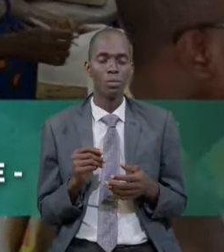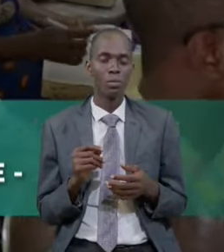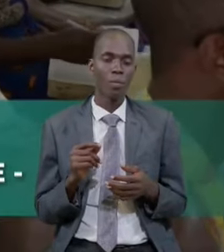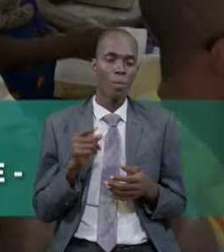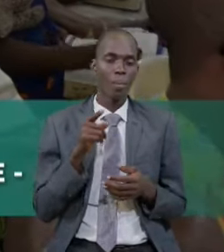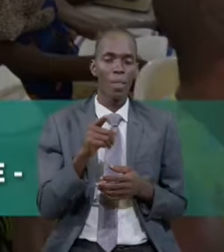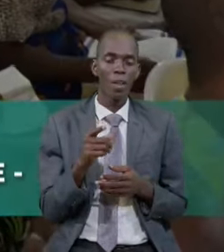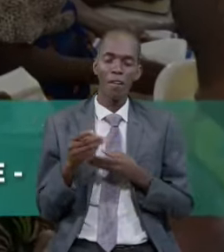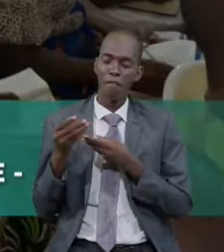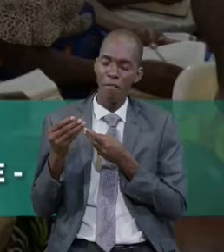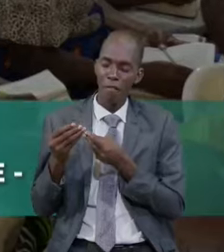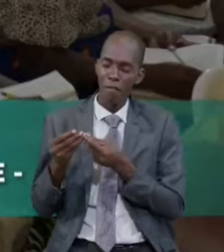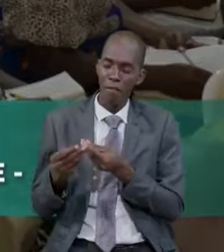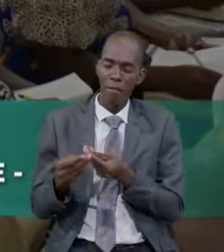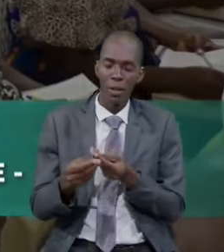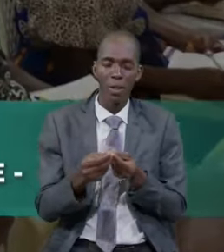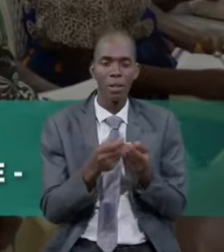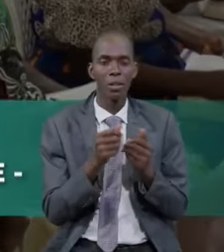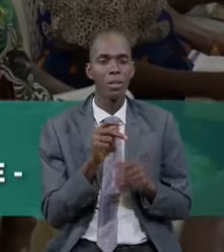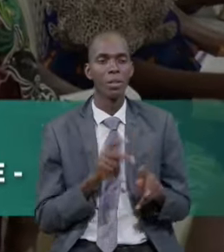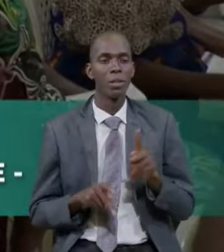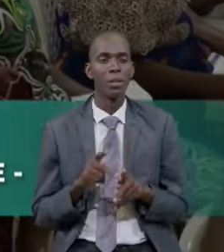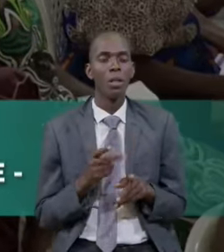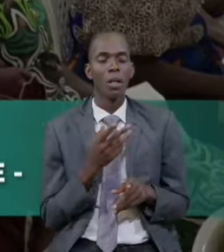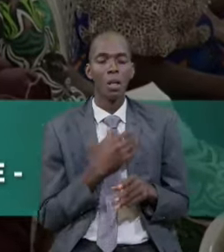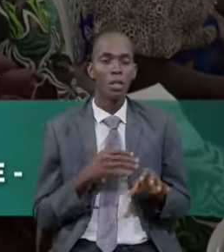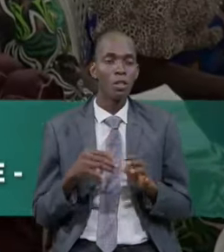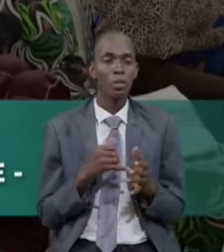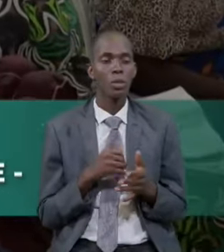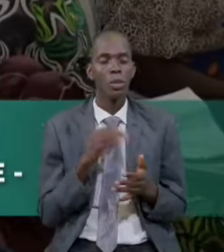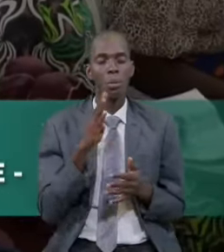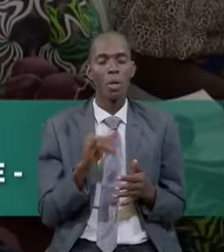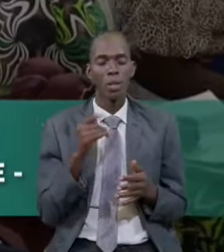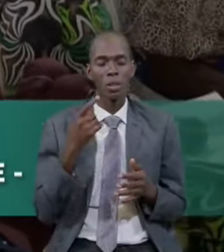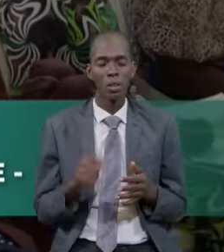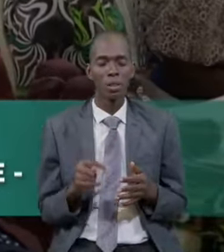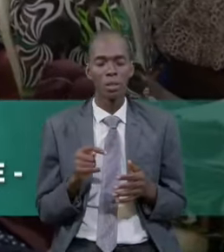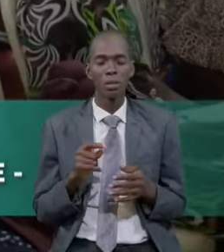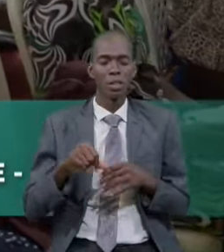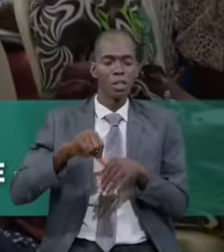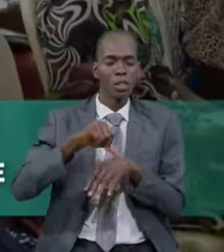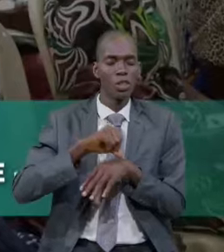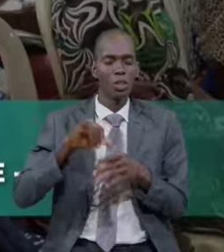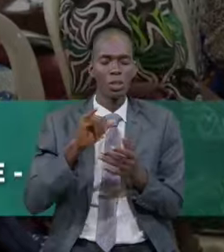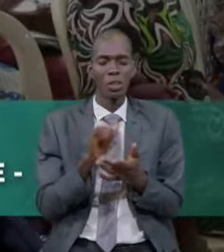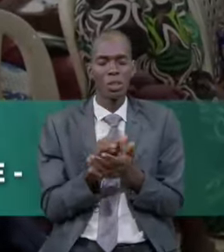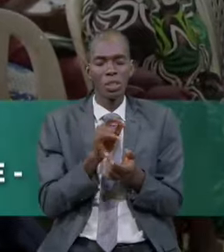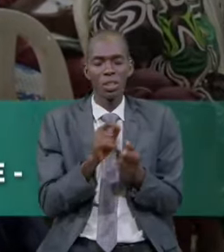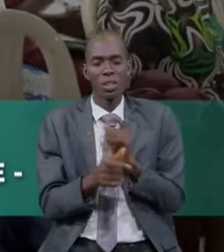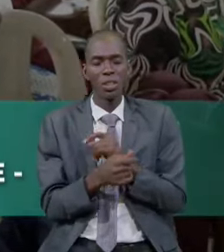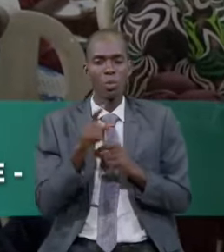Ça, c'est notre devoir, 112. Et David les dirigea. Et on le fait par l'onction qui transforme. Il faut nourrir le